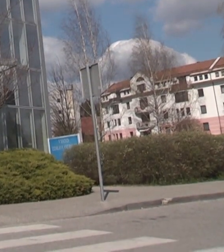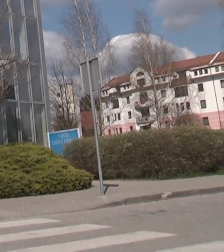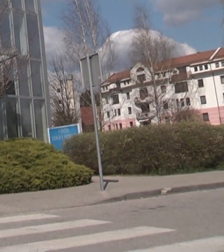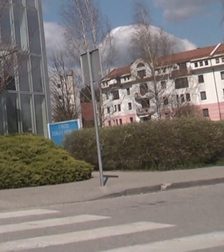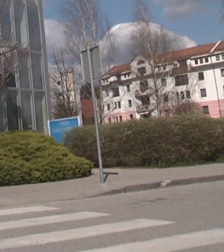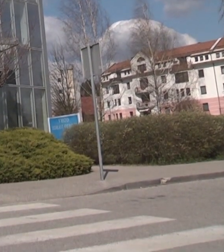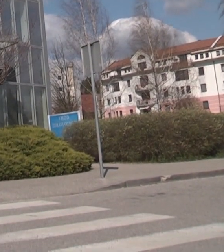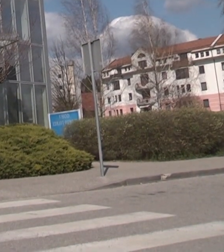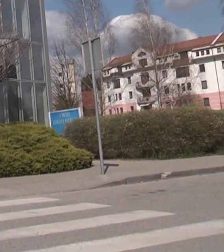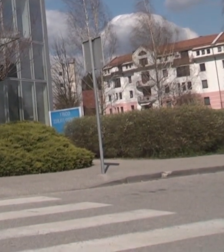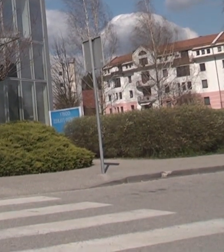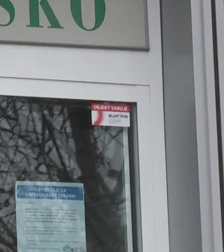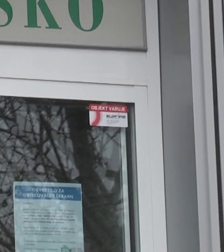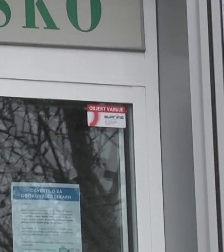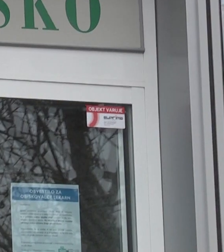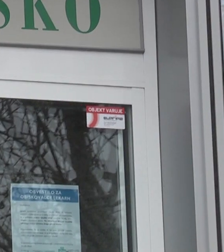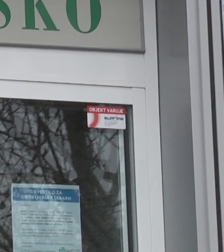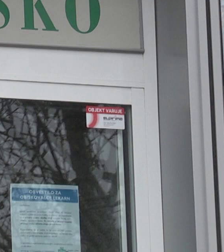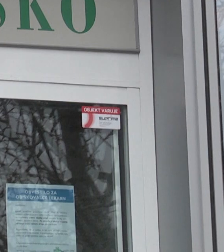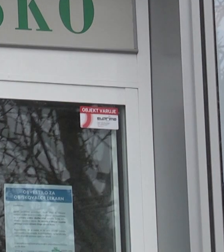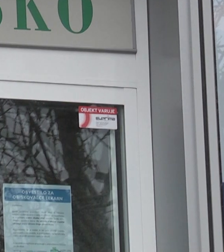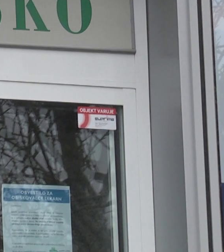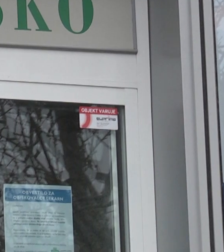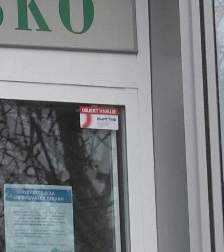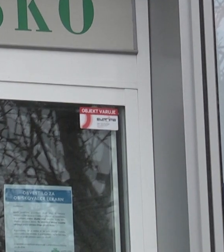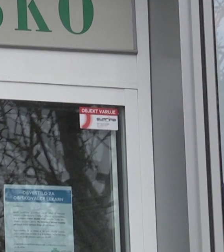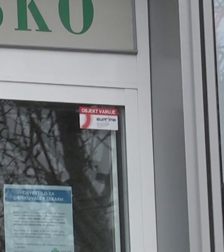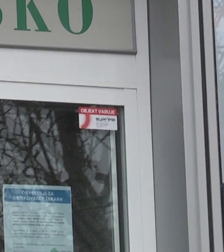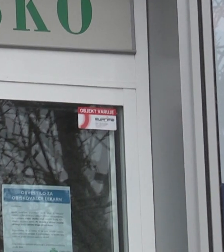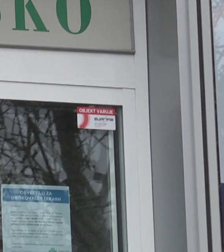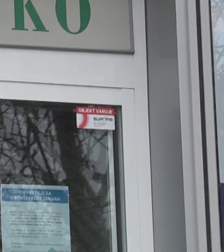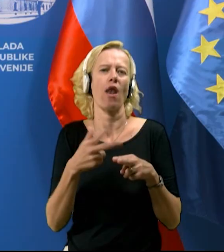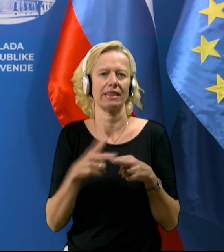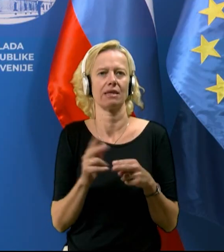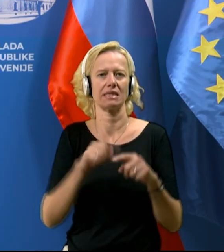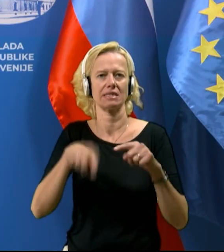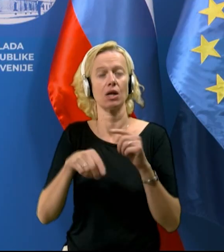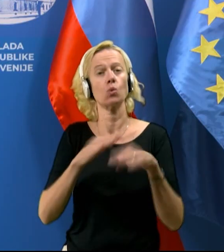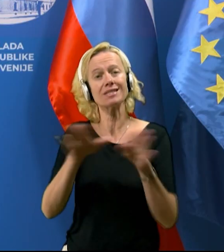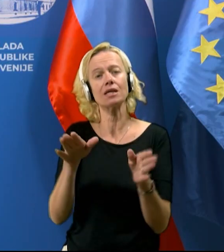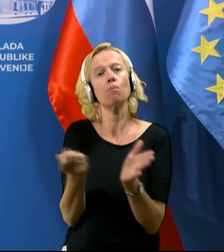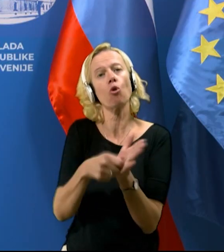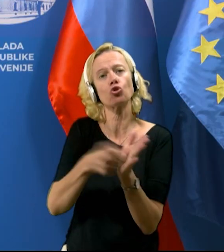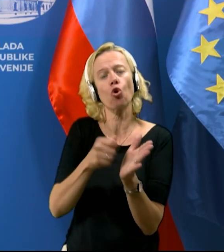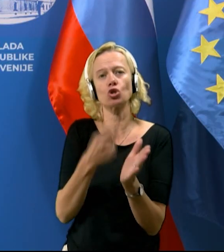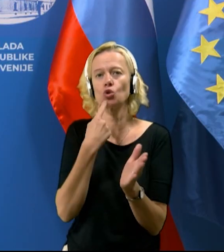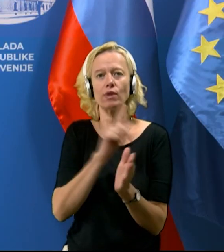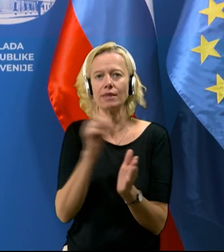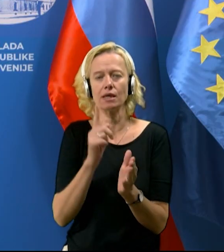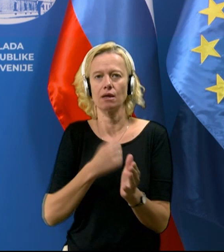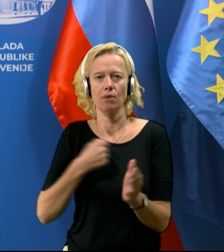prodajalne s farmacevtskimi, medicinskimi, kozmetičnimi in toaletnimi izdelki. Vsi potrošniki, ki niso prebolevniki ali cepljeni,